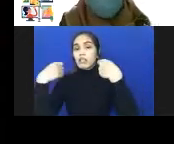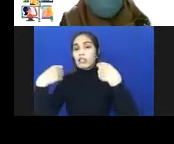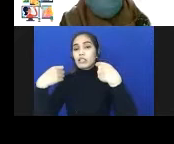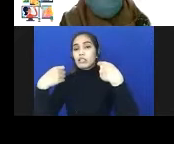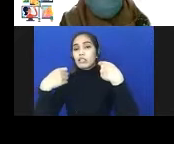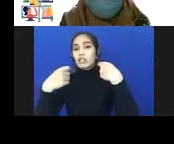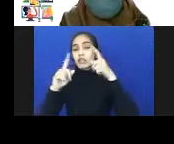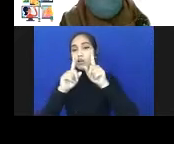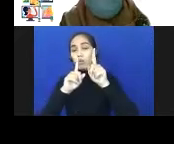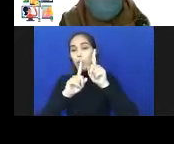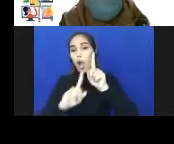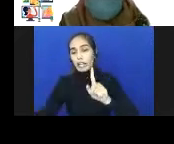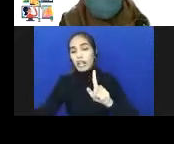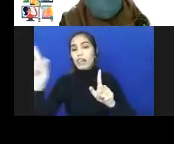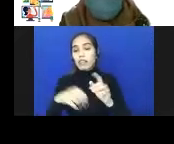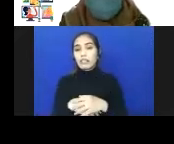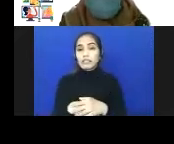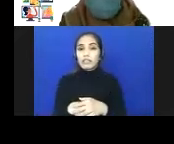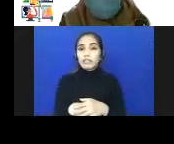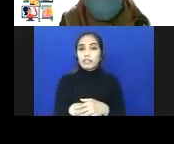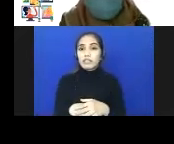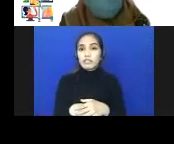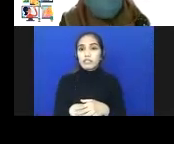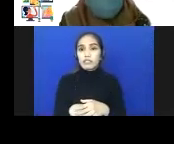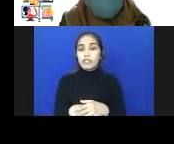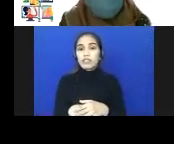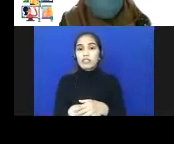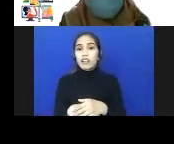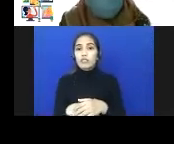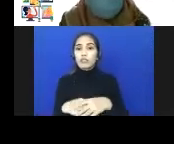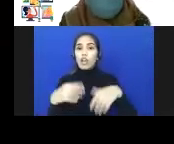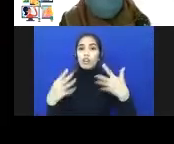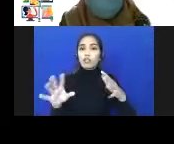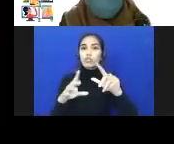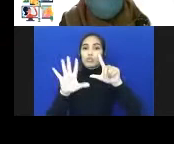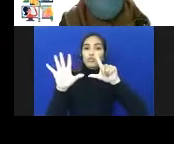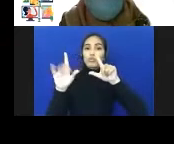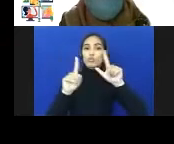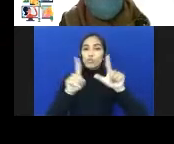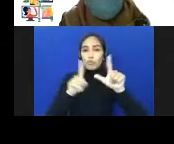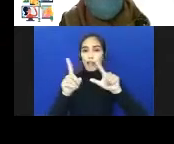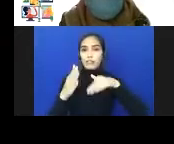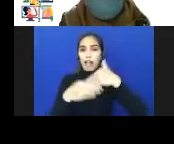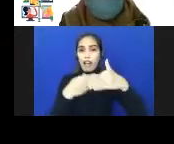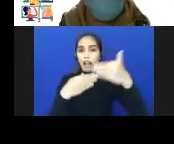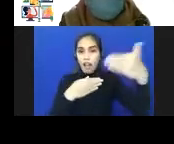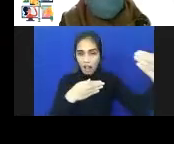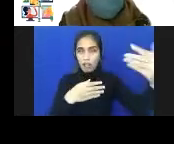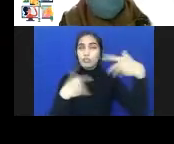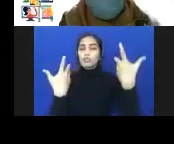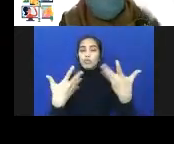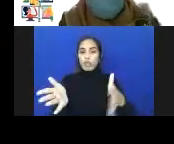bulan, itu 17 langkah semuanya bisa dilaksanakan. Alhamdulillah praktek klinis pun walaupun dalam masa